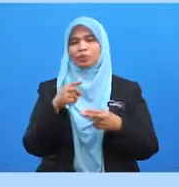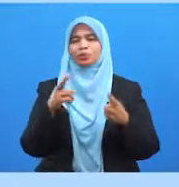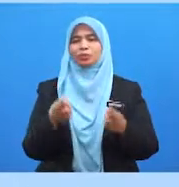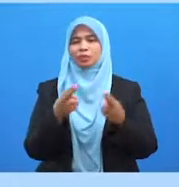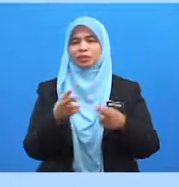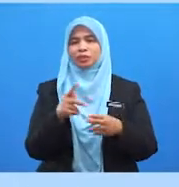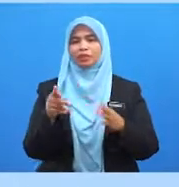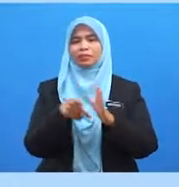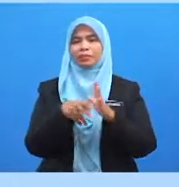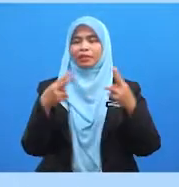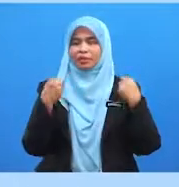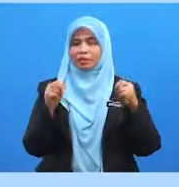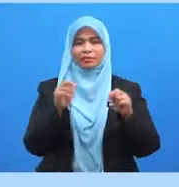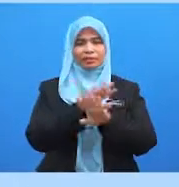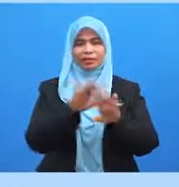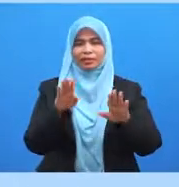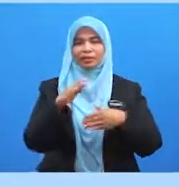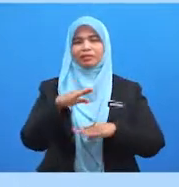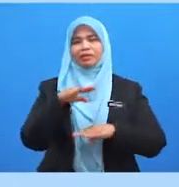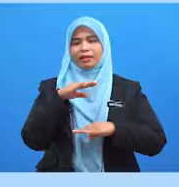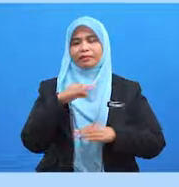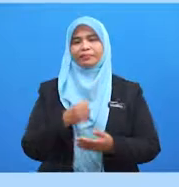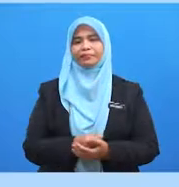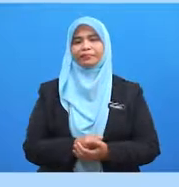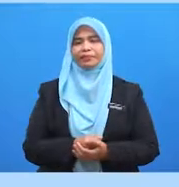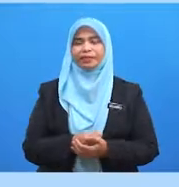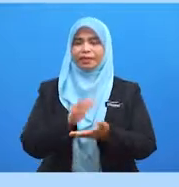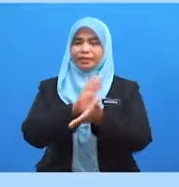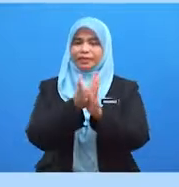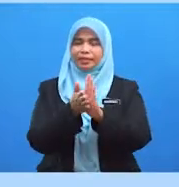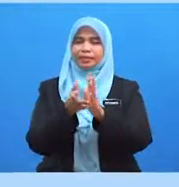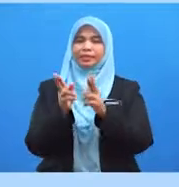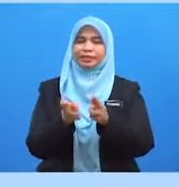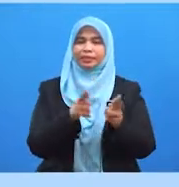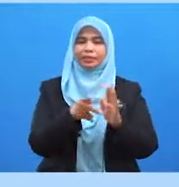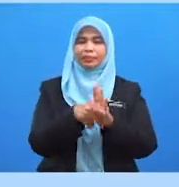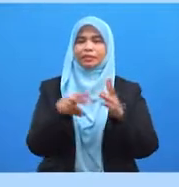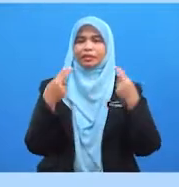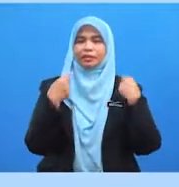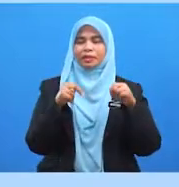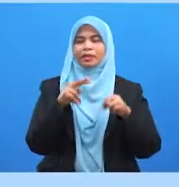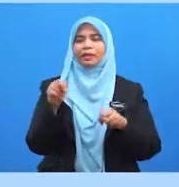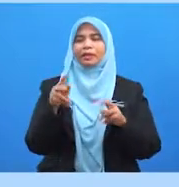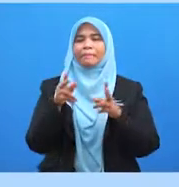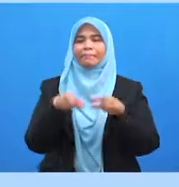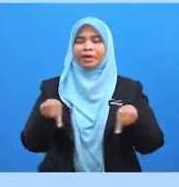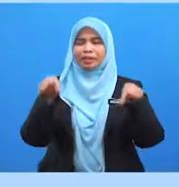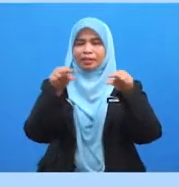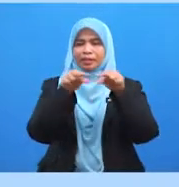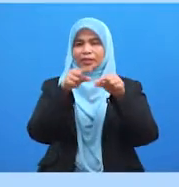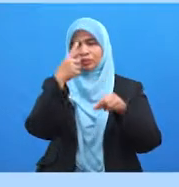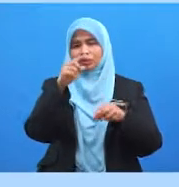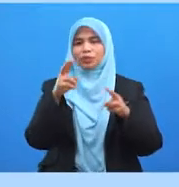tidak terbatas. Jadi, rancangan perniagaan penting untuk usahawan